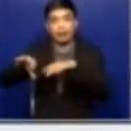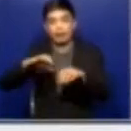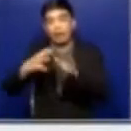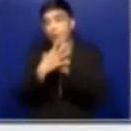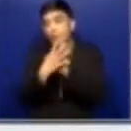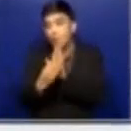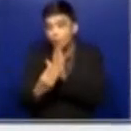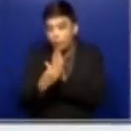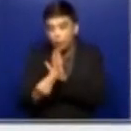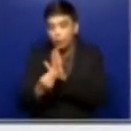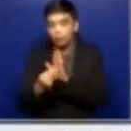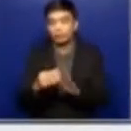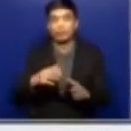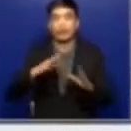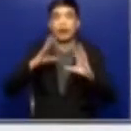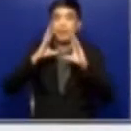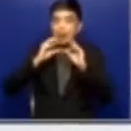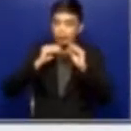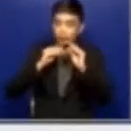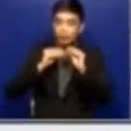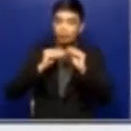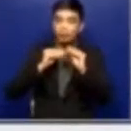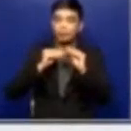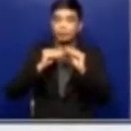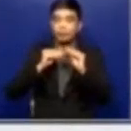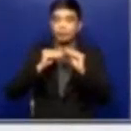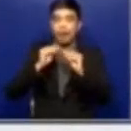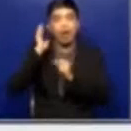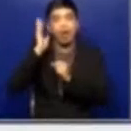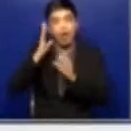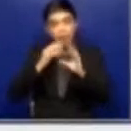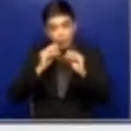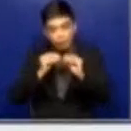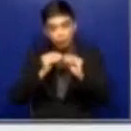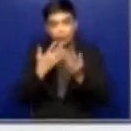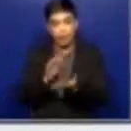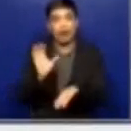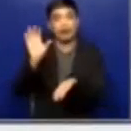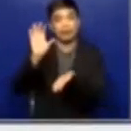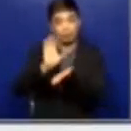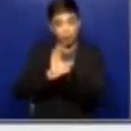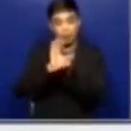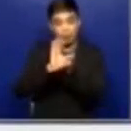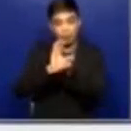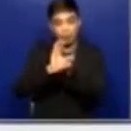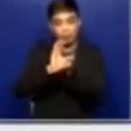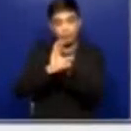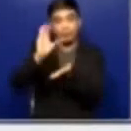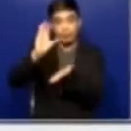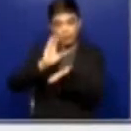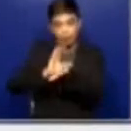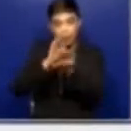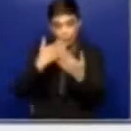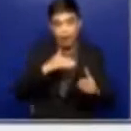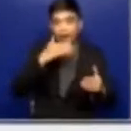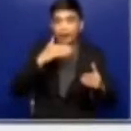มไปจัดสัมมนาบางหน่วยงานก็บางหน่วยงานรับงบประมาณไปแล้วนะครับซึ่งเป็นงบฟังก์ชันแล้วก็งบบูรณาการ